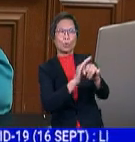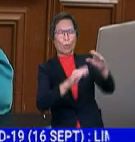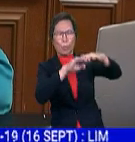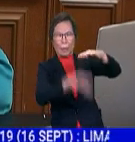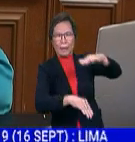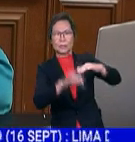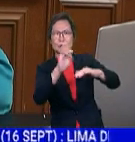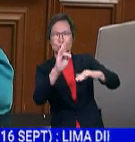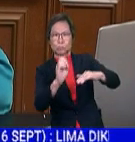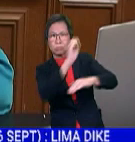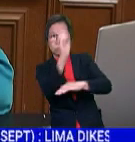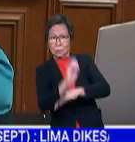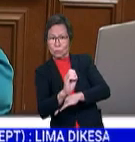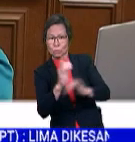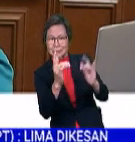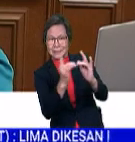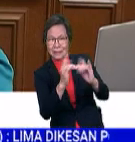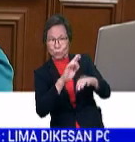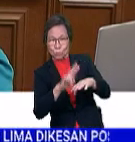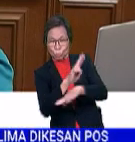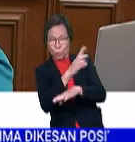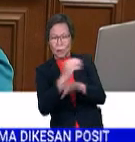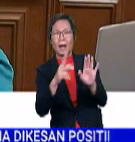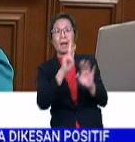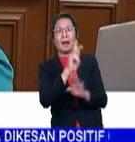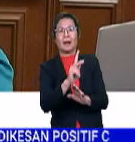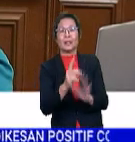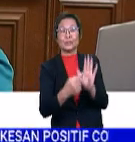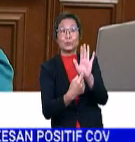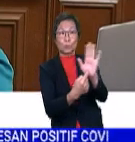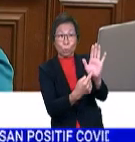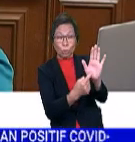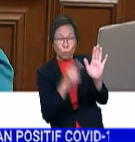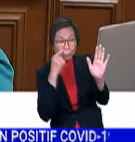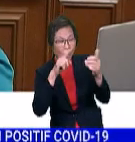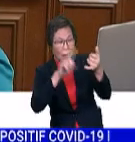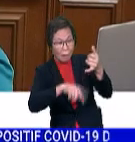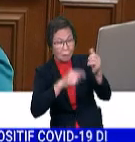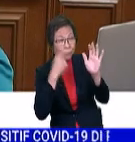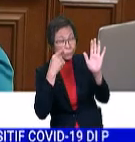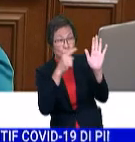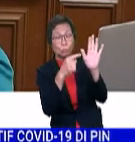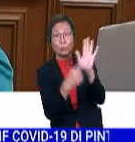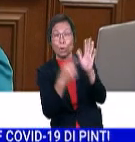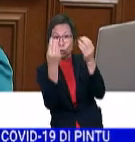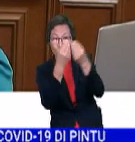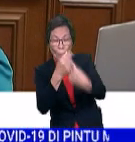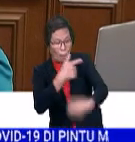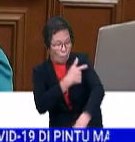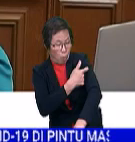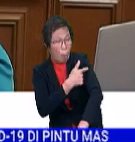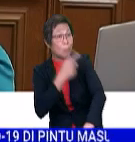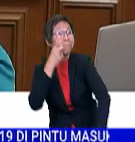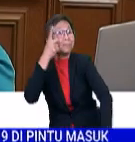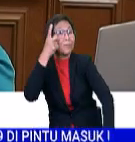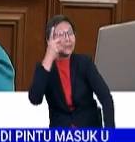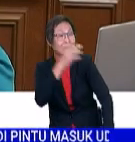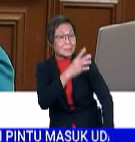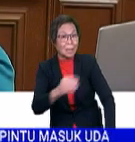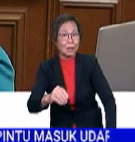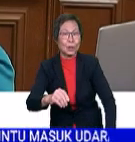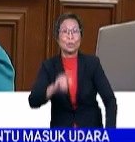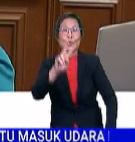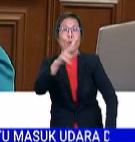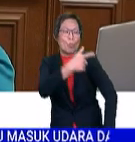70%. Dan indikator yang terakhir yang dilihat adalah kadar vaksinasi penduduk dewasa dengan